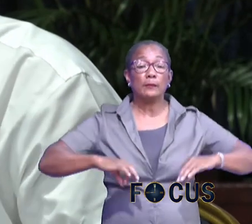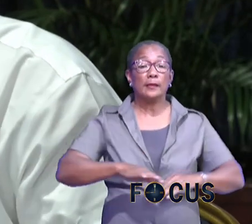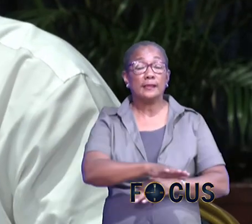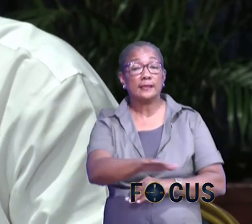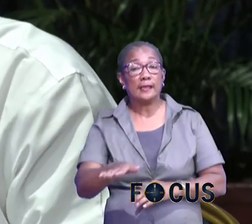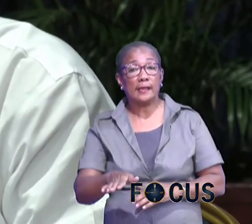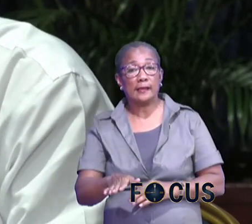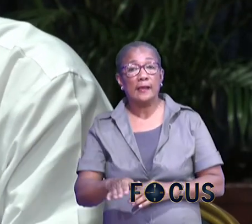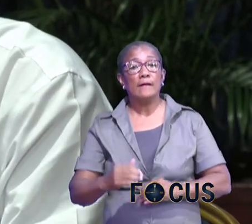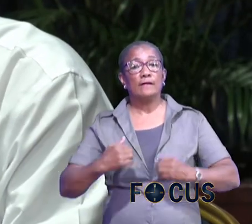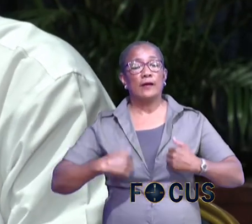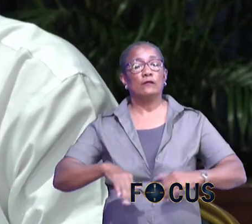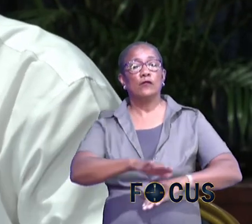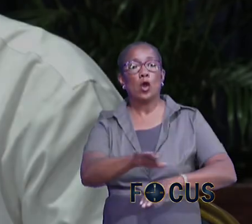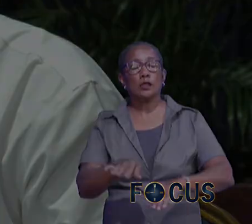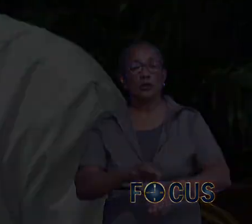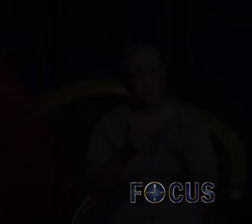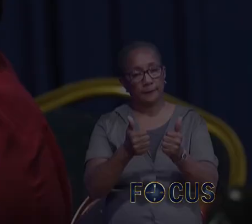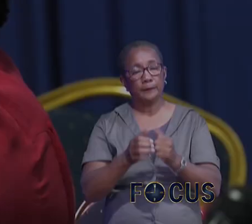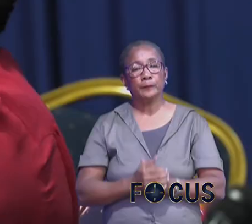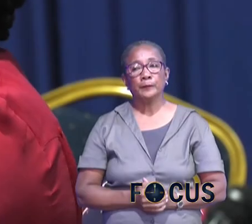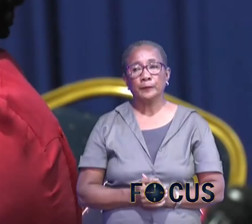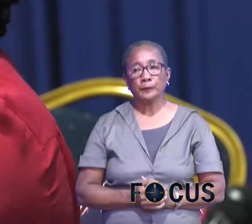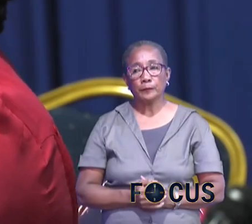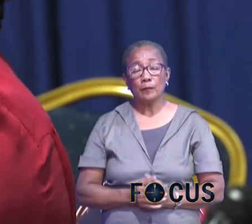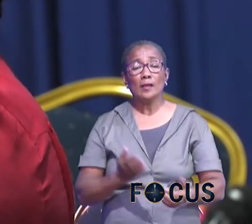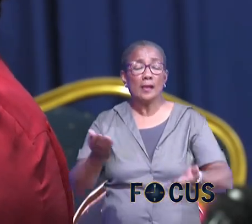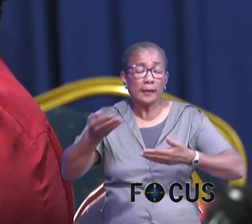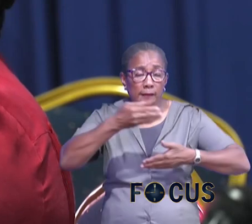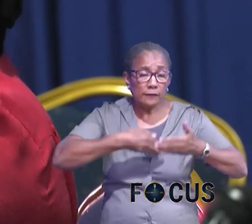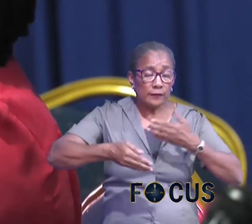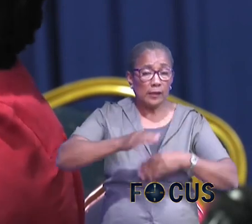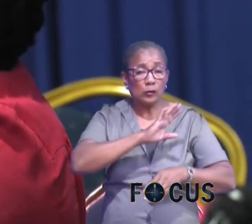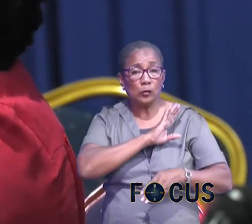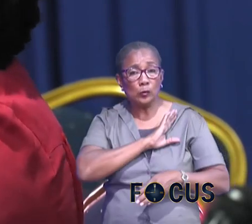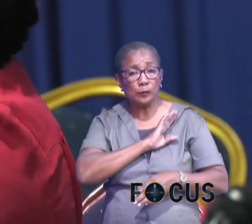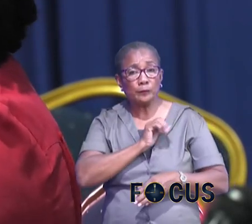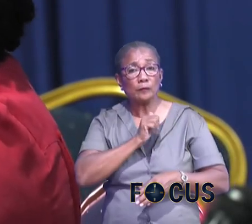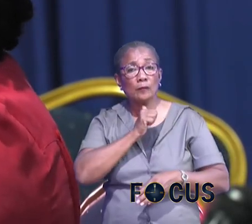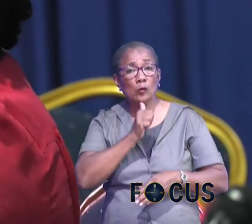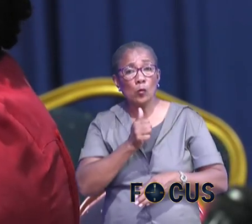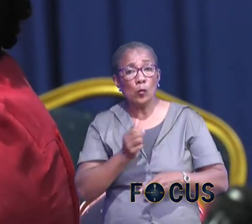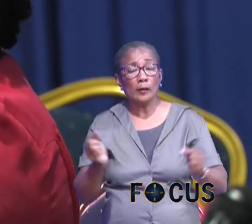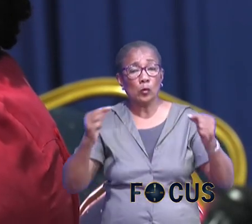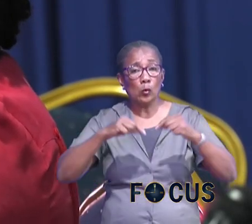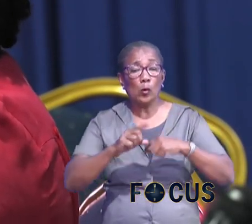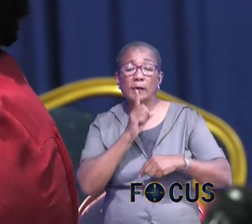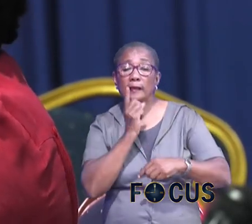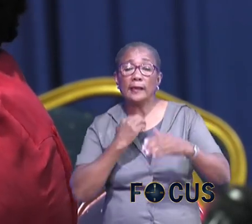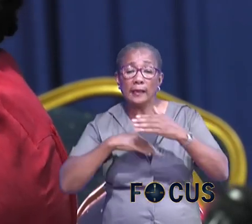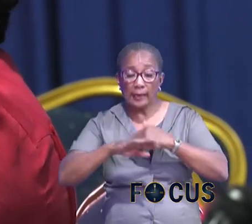ministerie van Volksgezondheid. De vraag is ook gesteld, wat komen de illegalen doen?